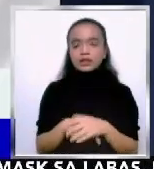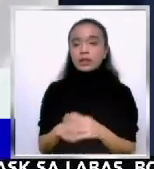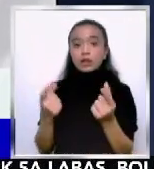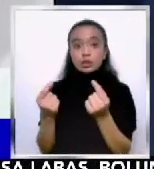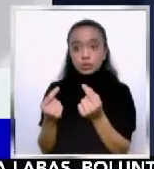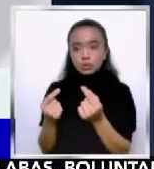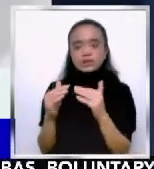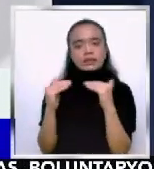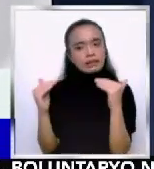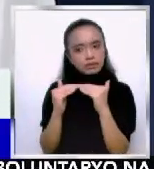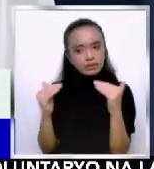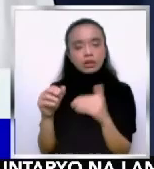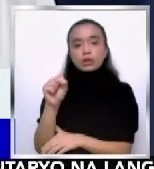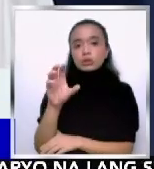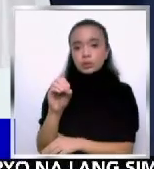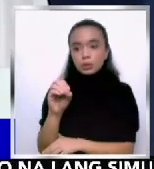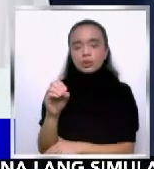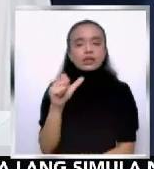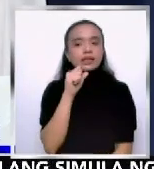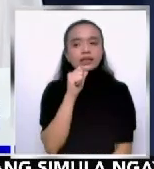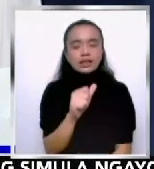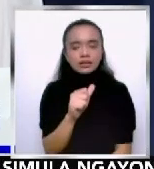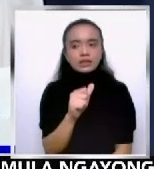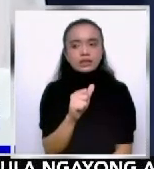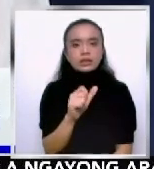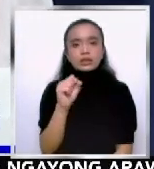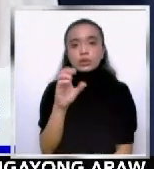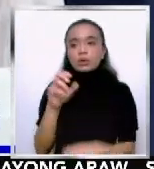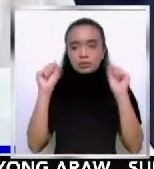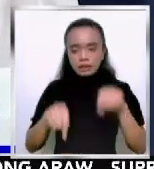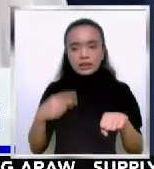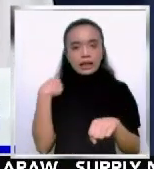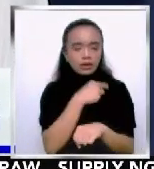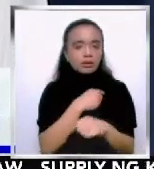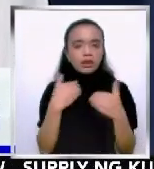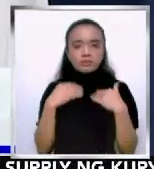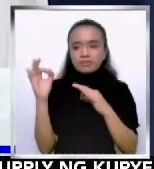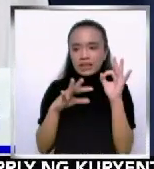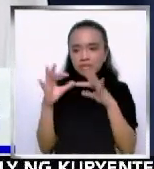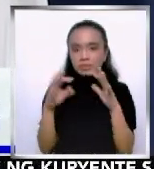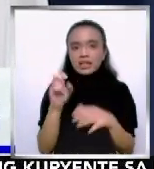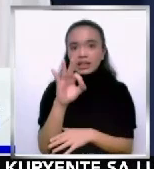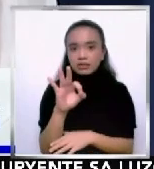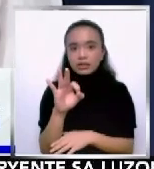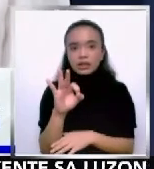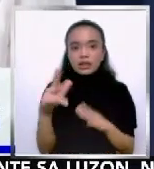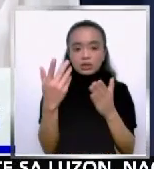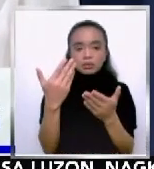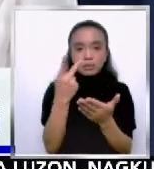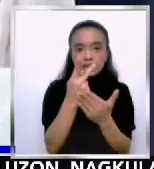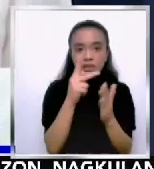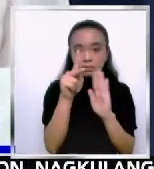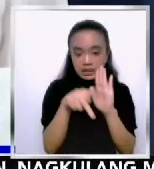phases, so that we also don't, so that we can have feedback on whether or not these new policies are working